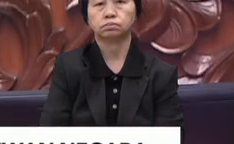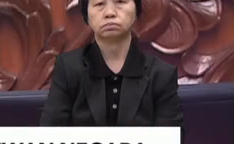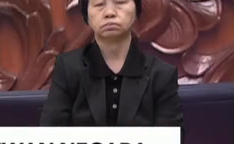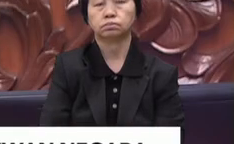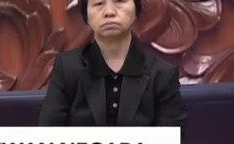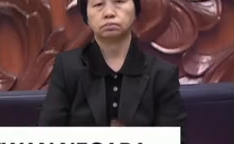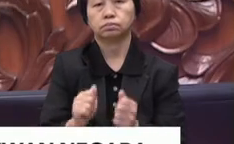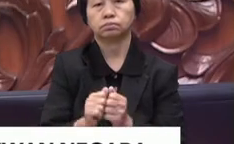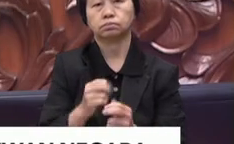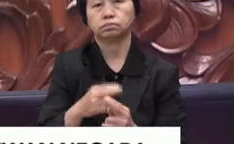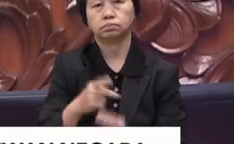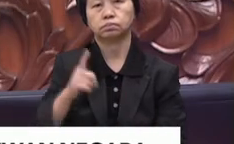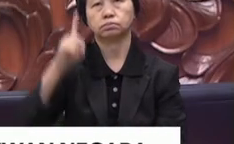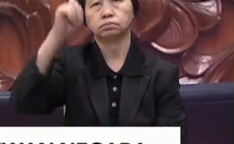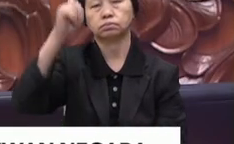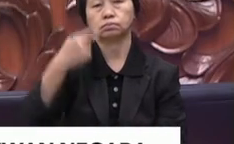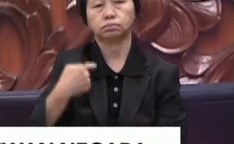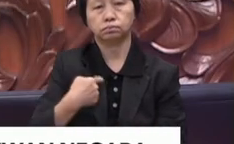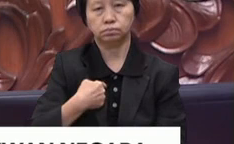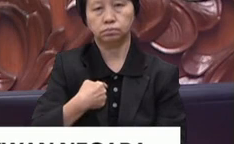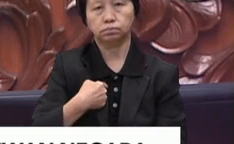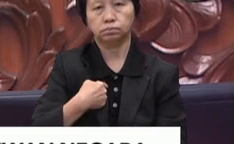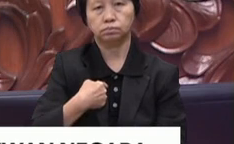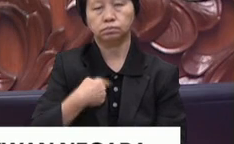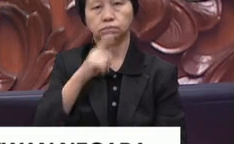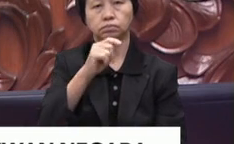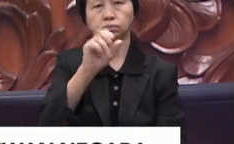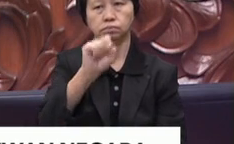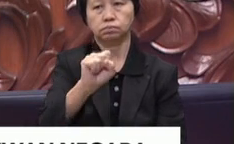Bismillahirrohmanirrohim saya Tantri